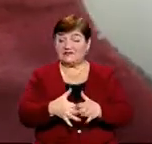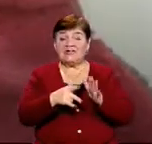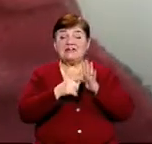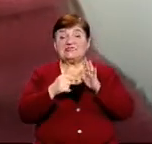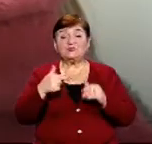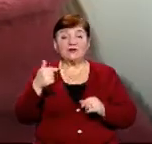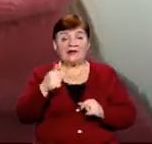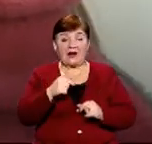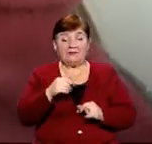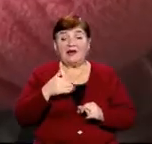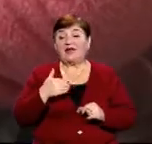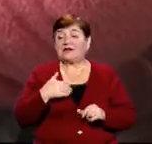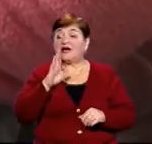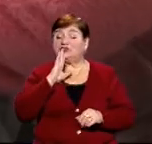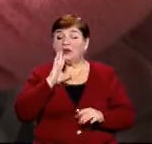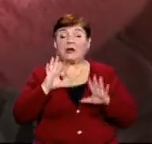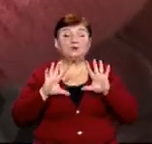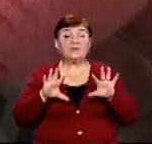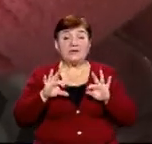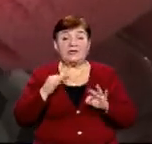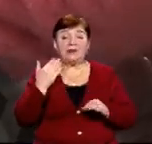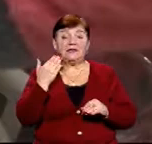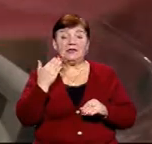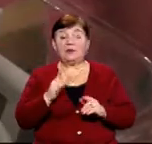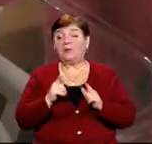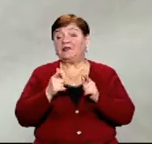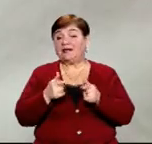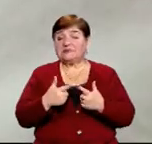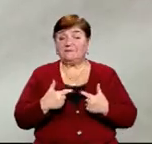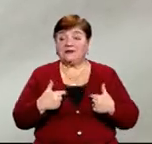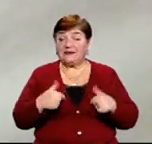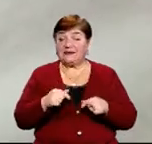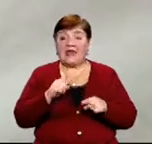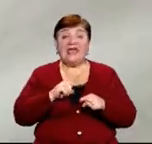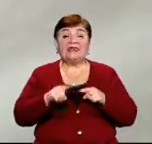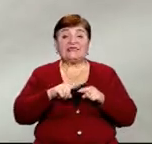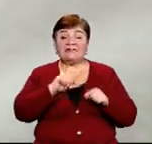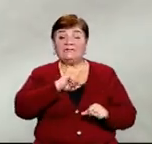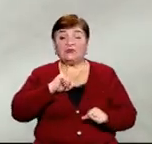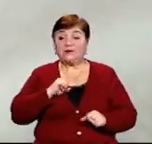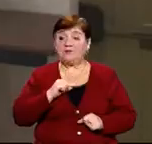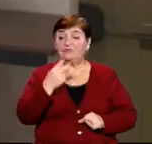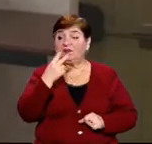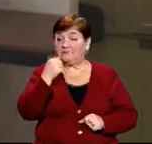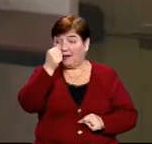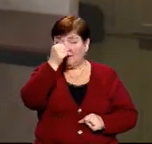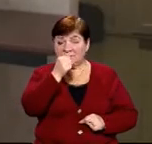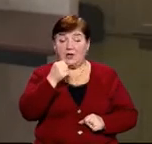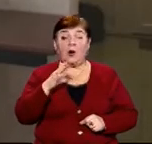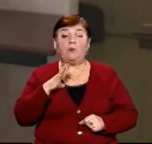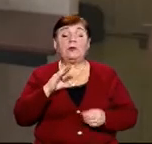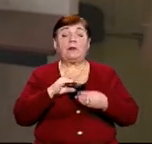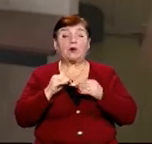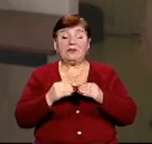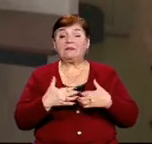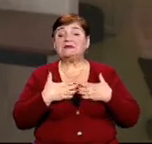народилася донька в Алли Козичко. Жінка розповідає, її дитина знаходилася у відділенні інтенсивної терапії 2 місяці. В неї була проблема з диханням,